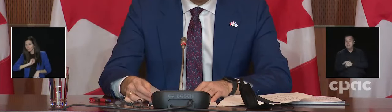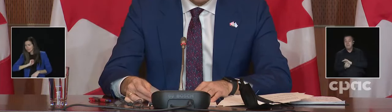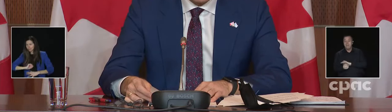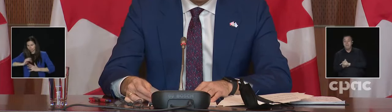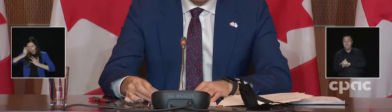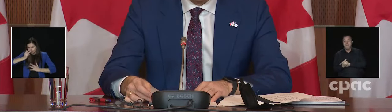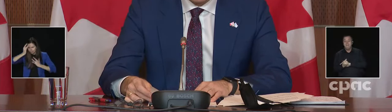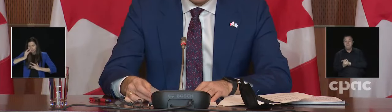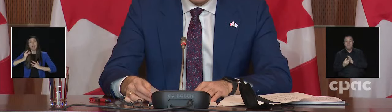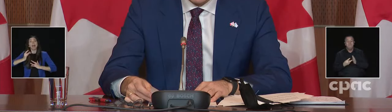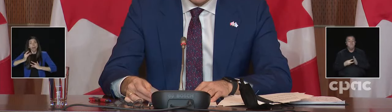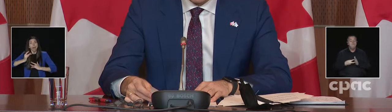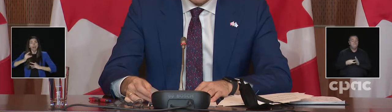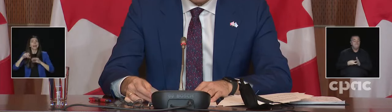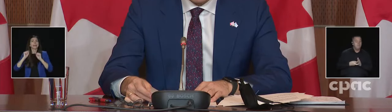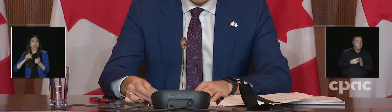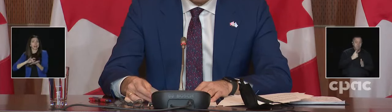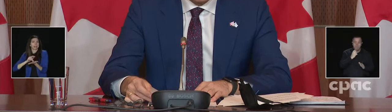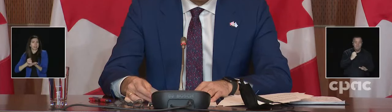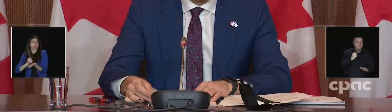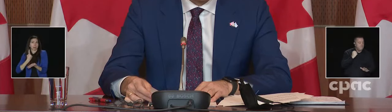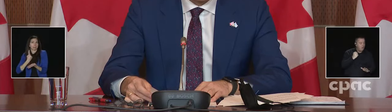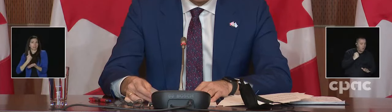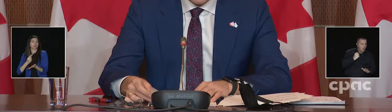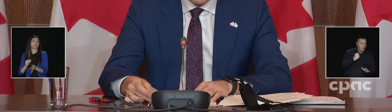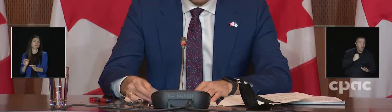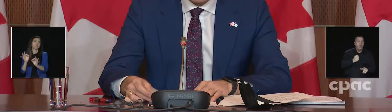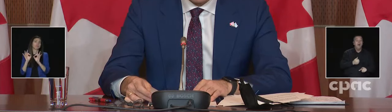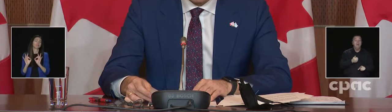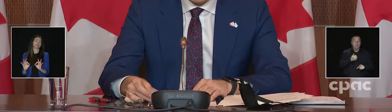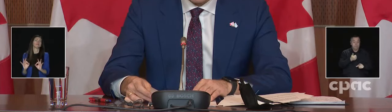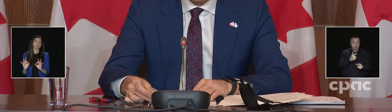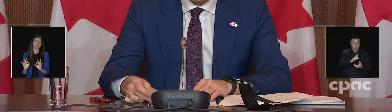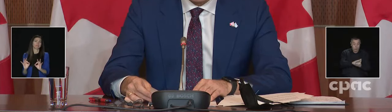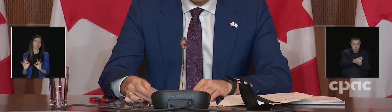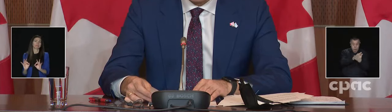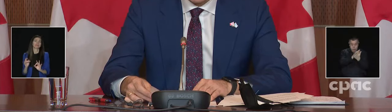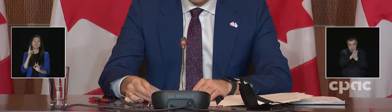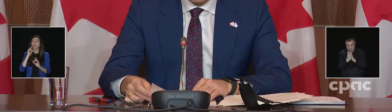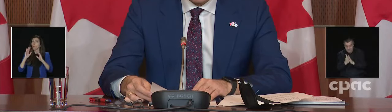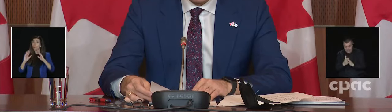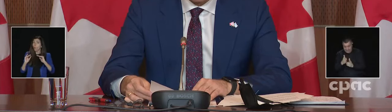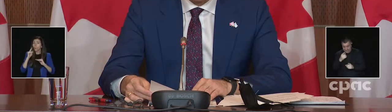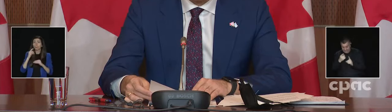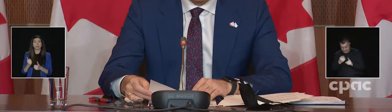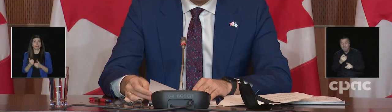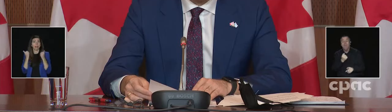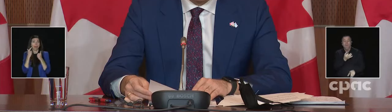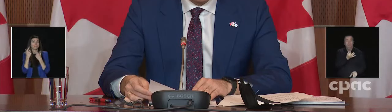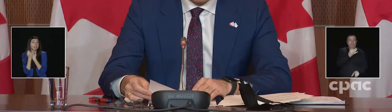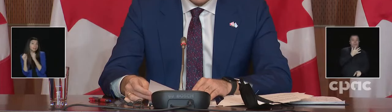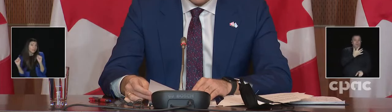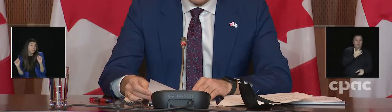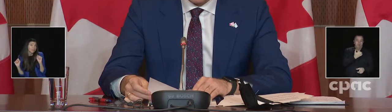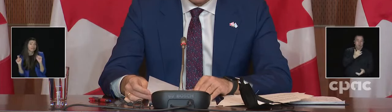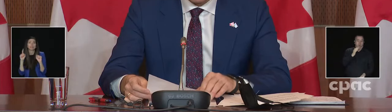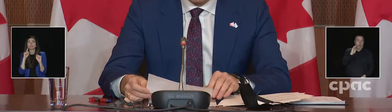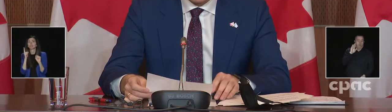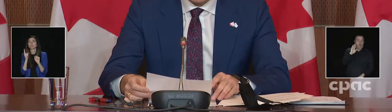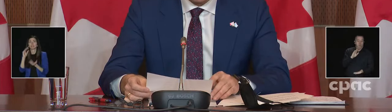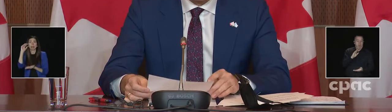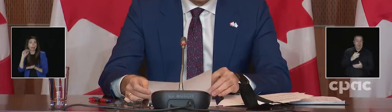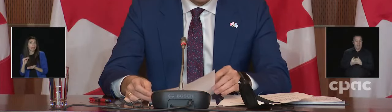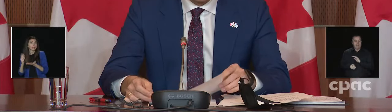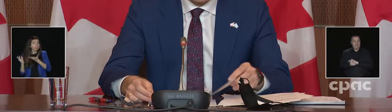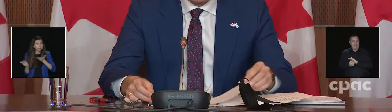This is welcome news that we hope will help save lives, reduce illness, and lessen the burden on our healthcare